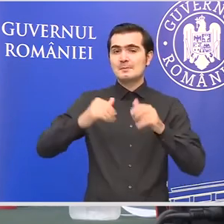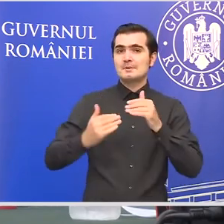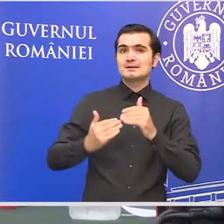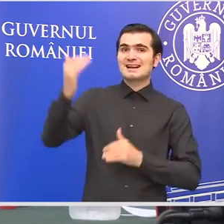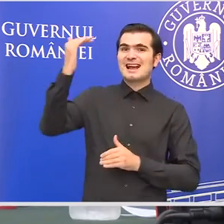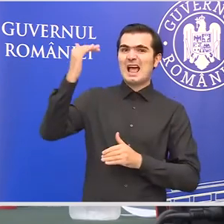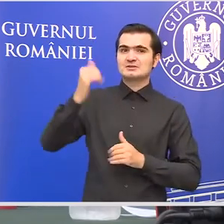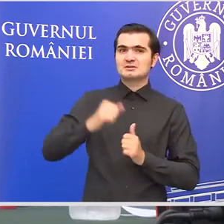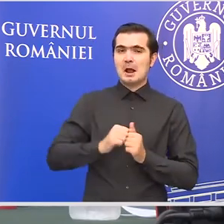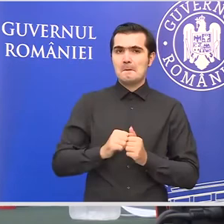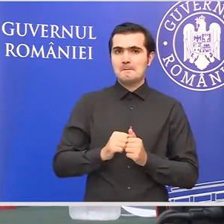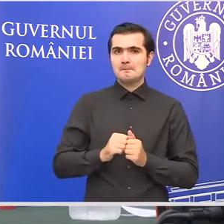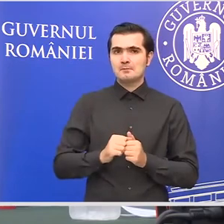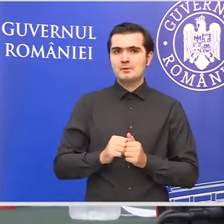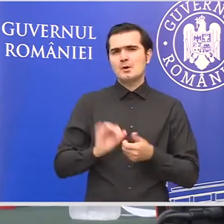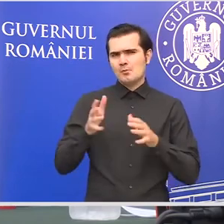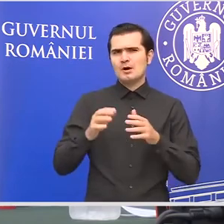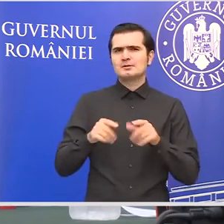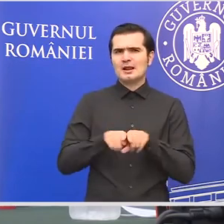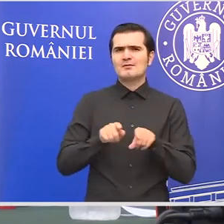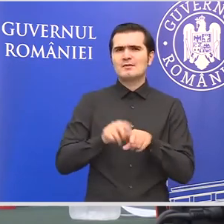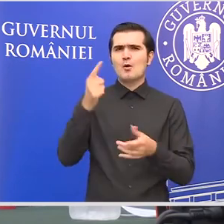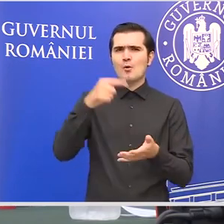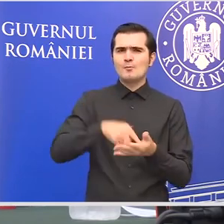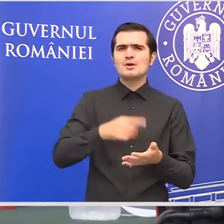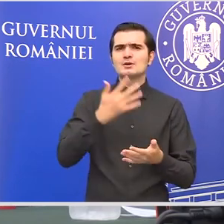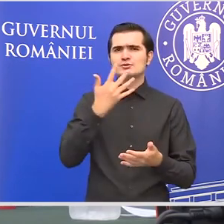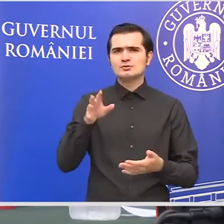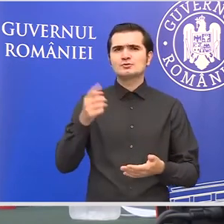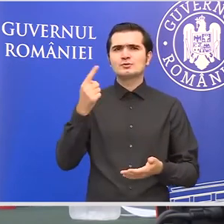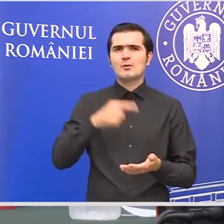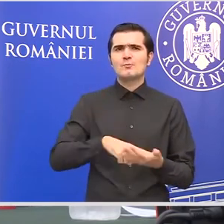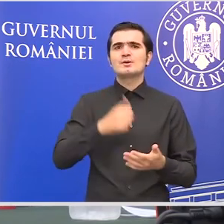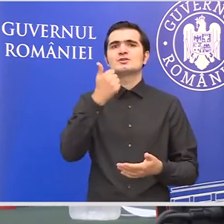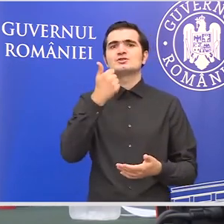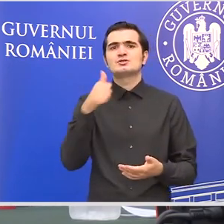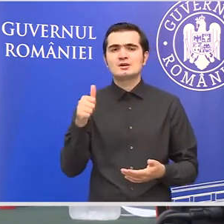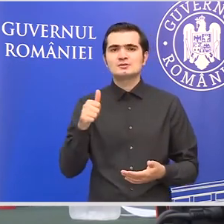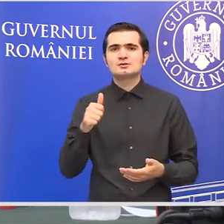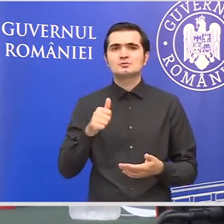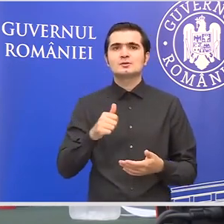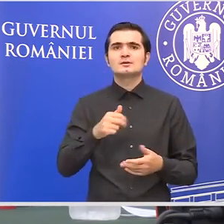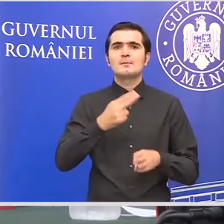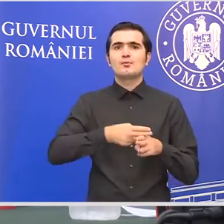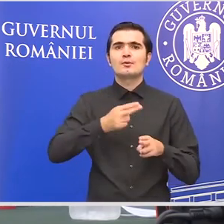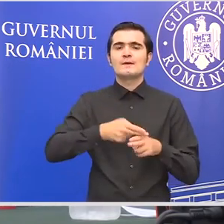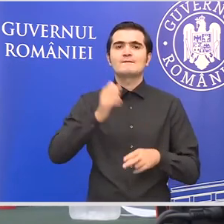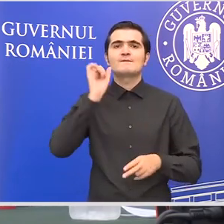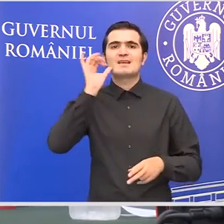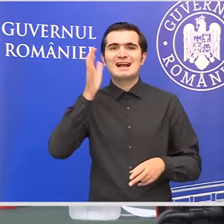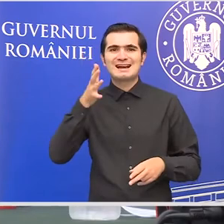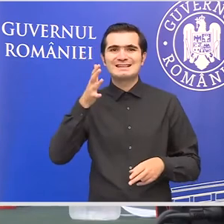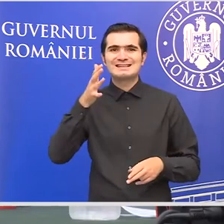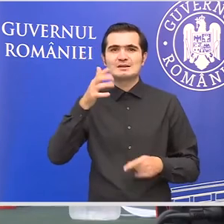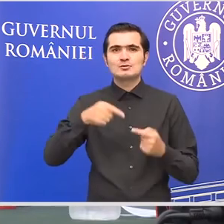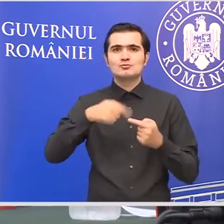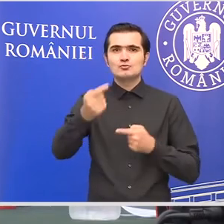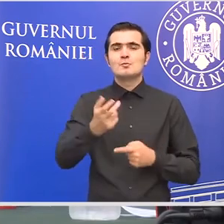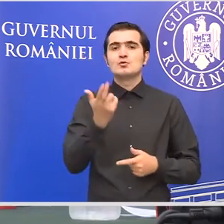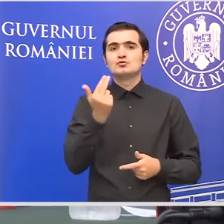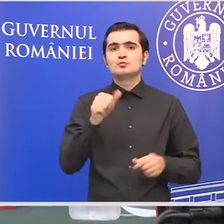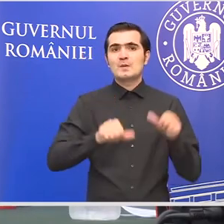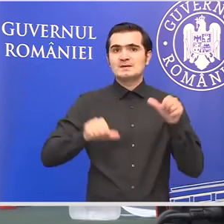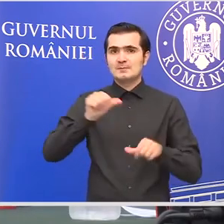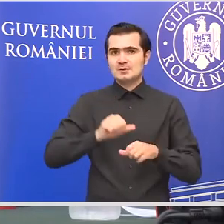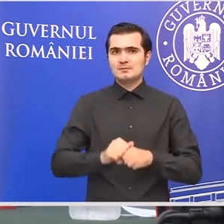mai accentuată, chiar cu creșteri de peste 1500-1600 de cazuri înregistrate zilnic în a doua parte a lunii septembrie. De altfel,